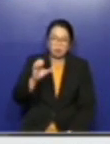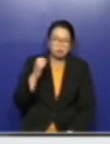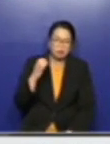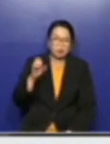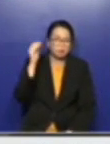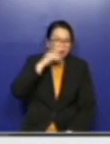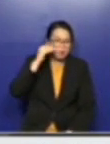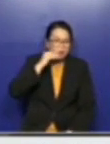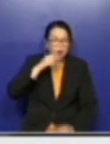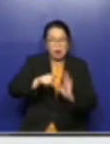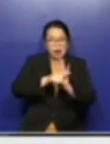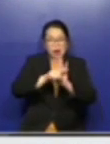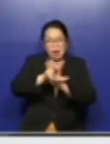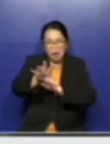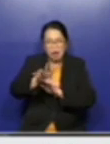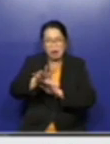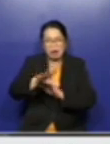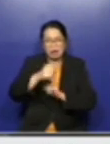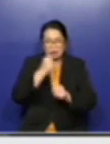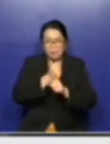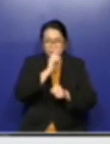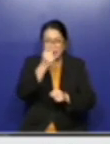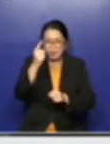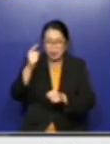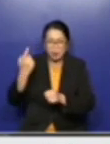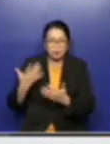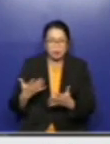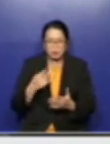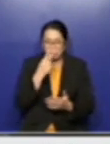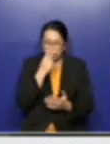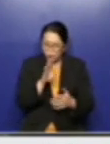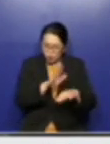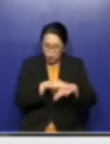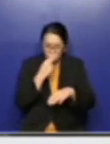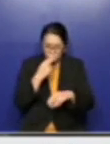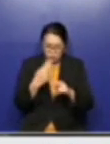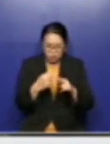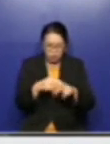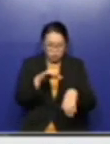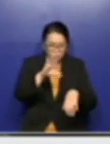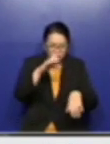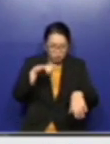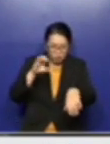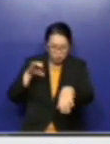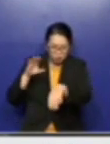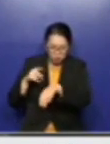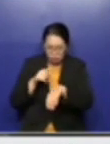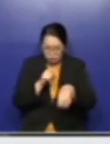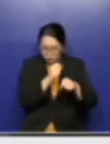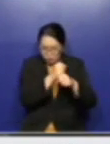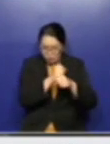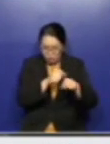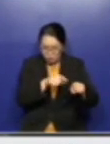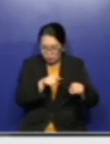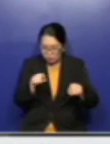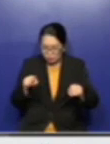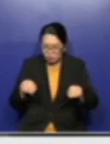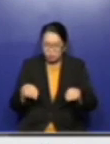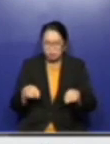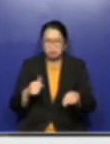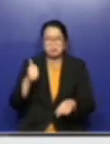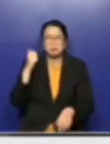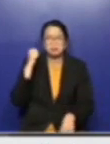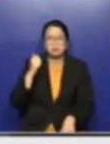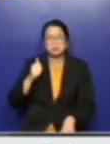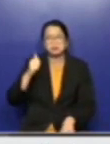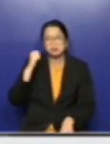PBS เพราะไปไล่เลียงหลากหลายบริษัทแล้วเนี่ยฮะที่เกี่ยวข้องกับคนบางคนก็ยังอยู่ฮะเอาไม่ว่